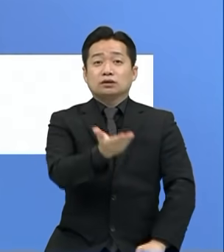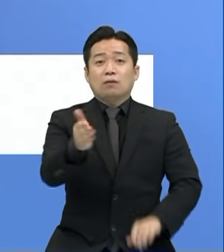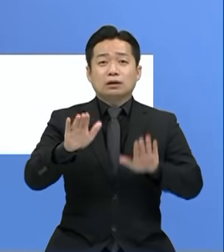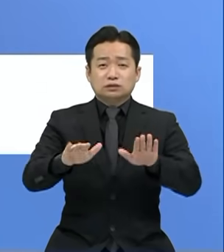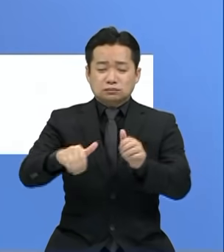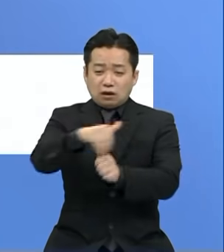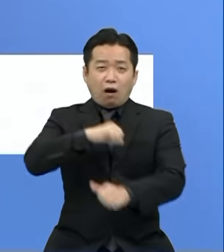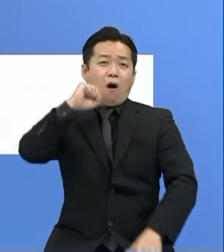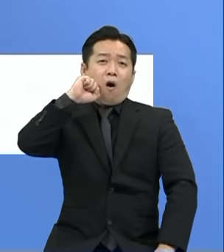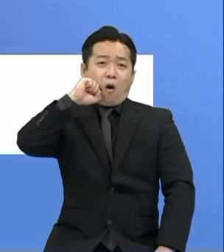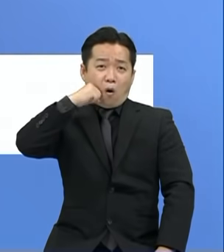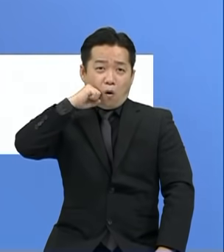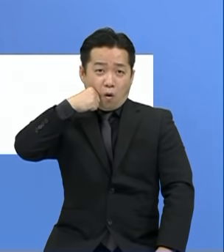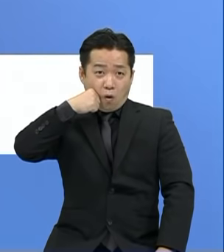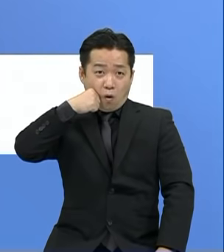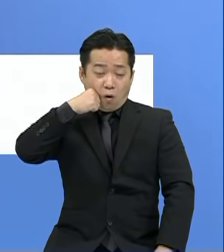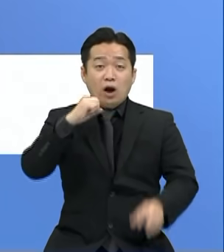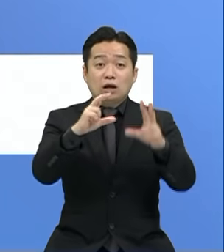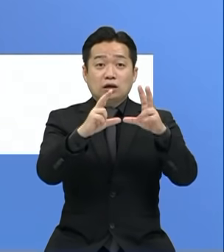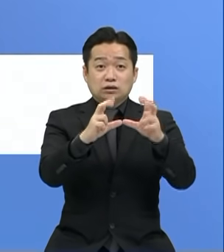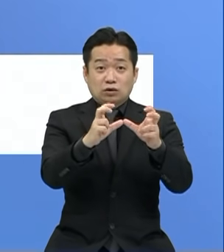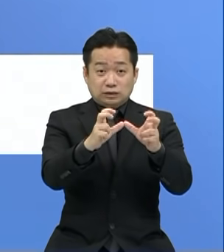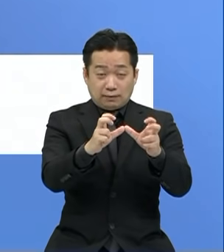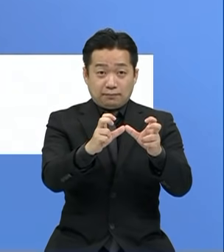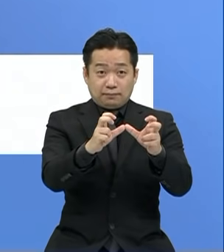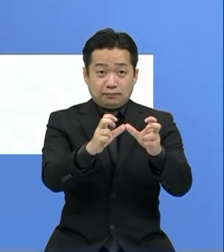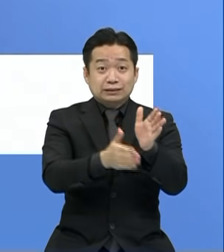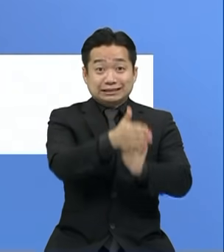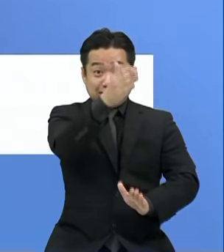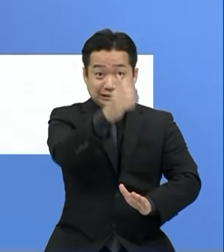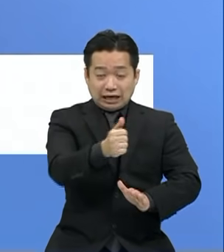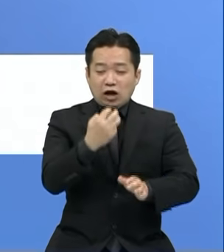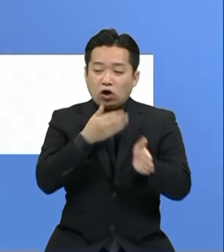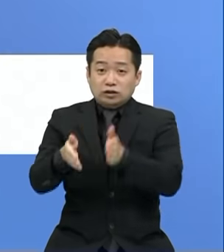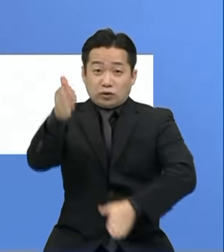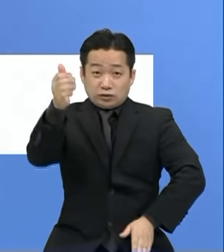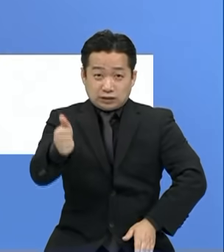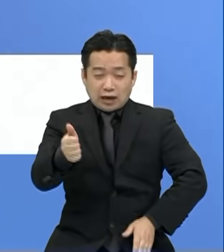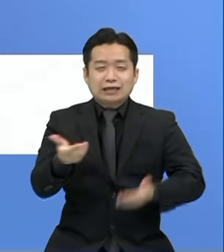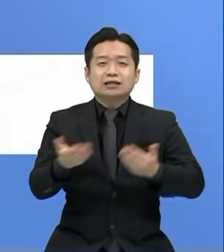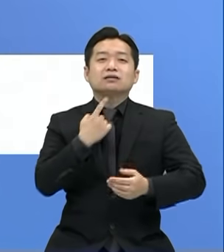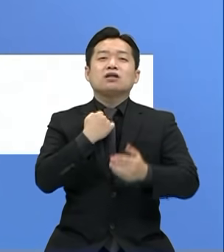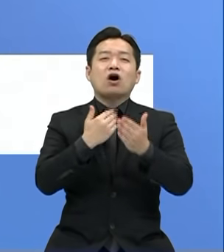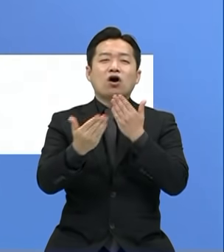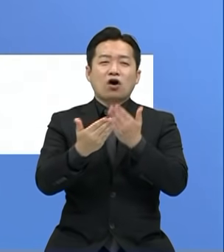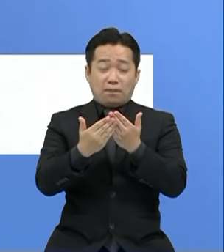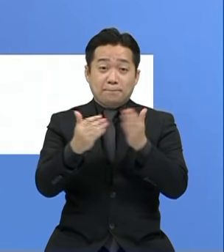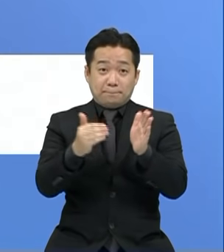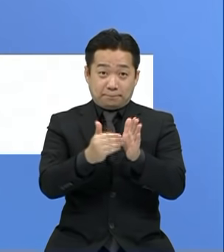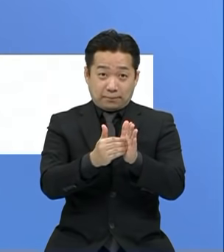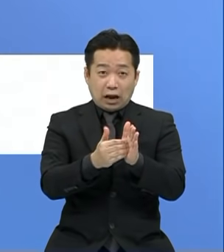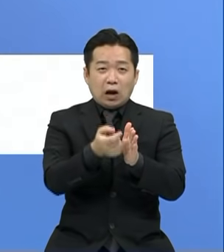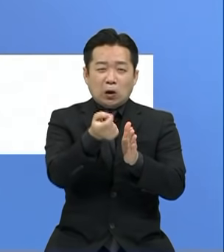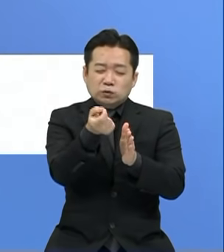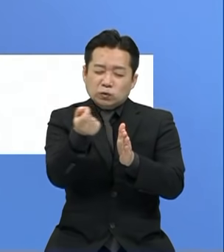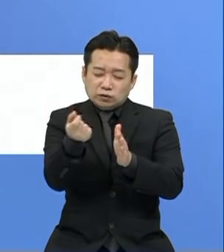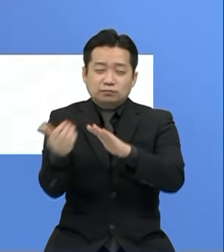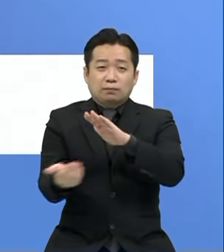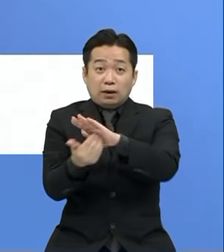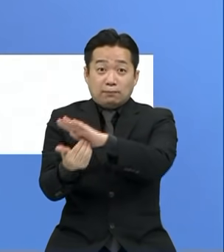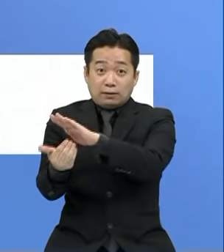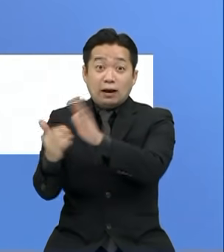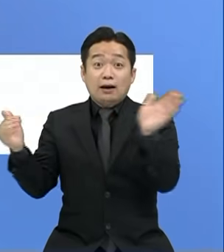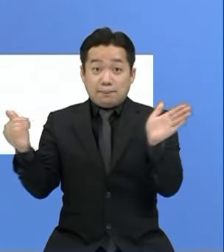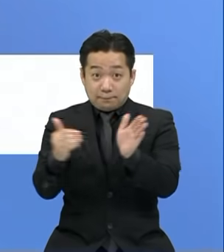상황이기 때문에 성남시장 경기도지사를 거치면서 이제 작은 도구로도 꽤 많은 성과를 냈으니